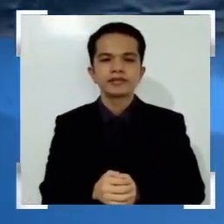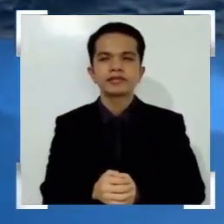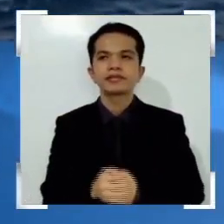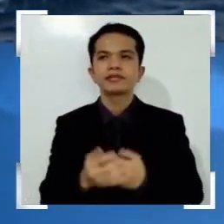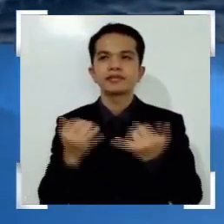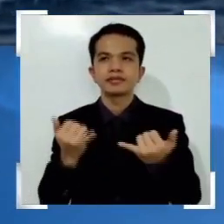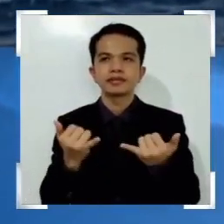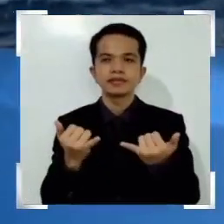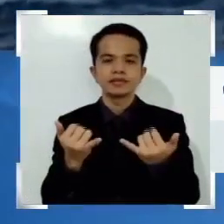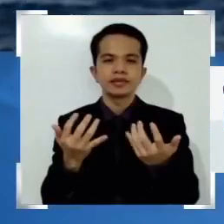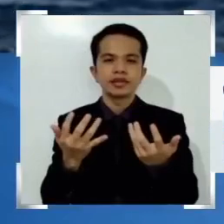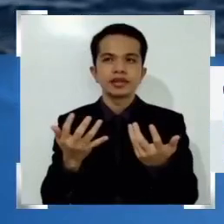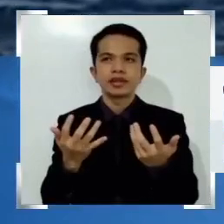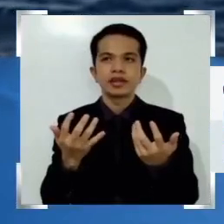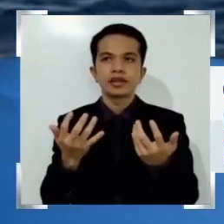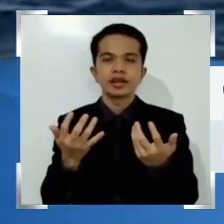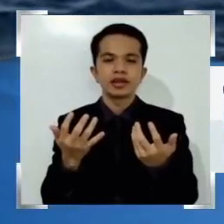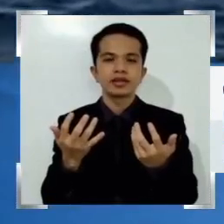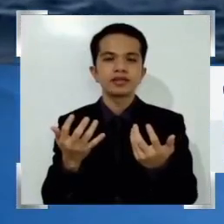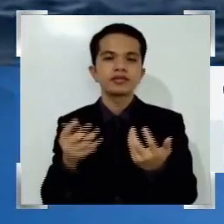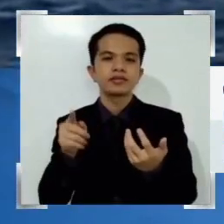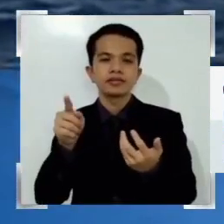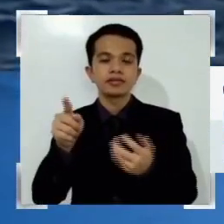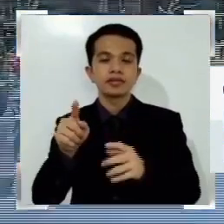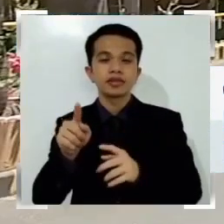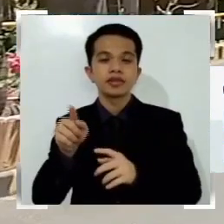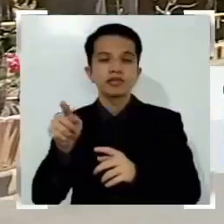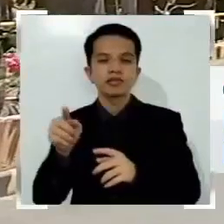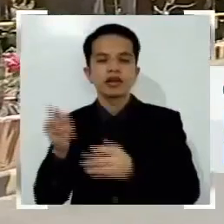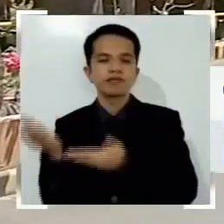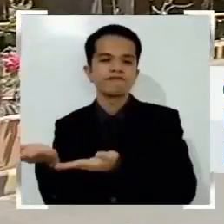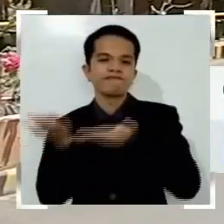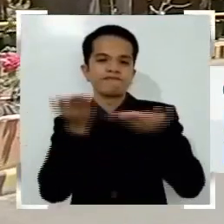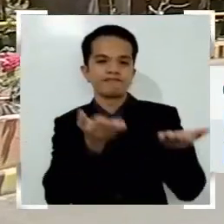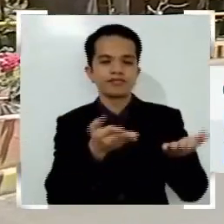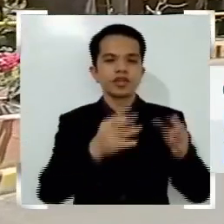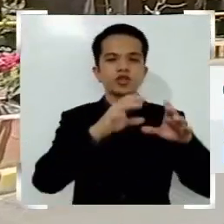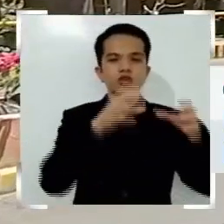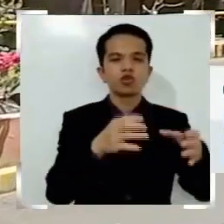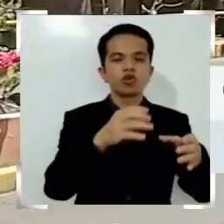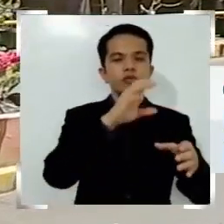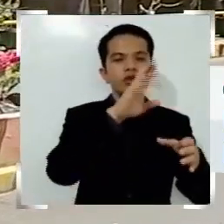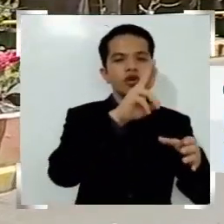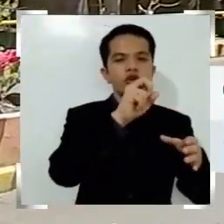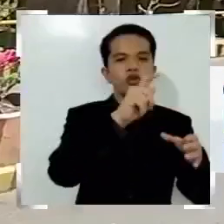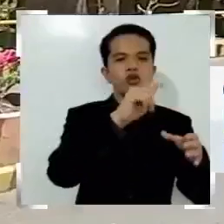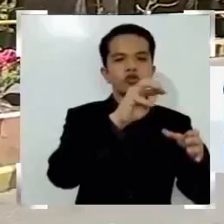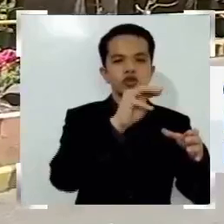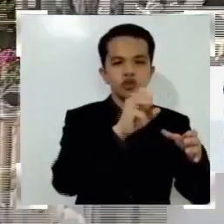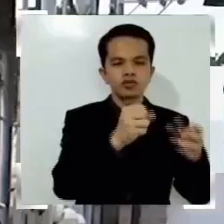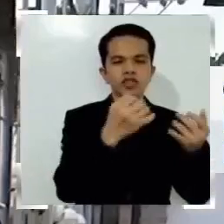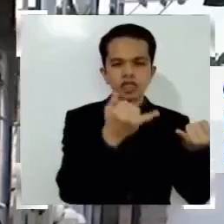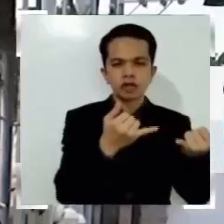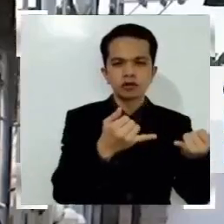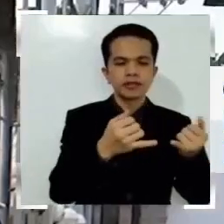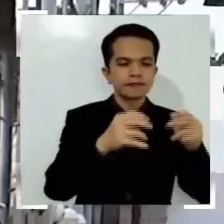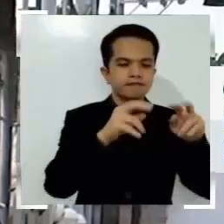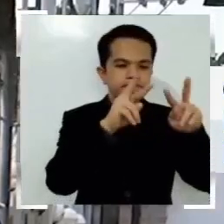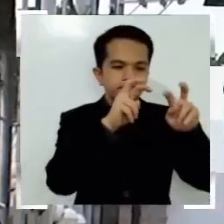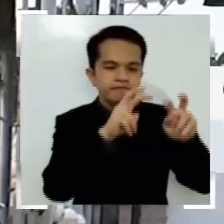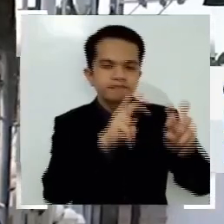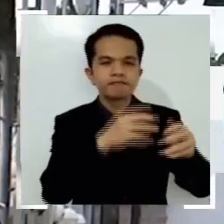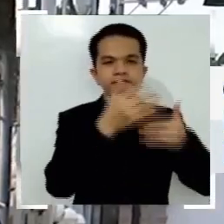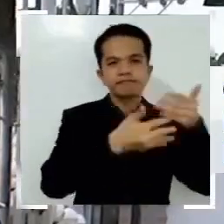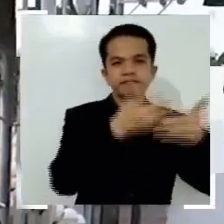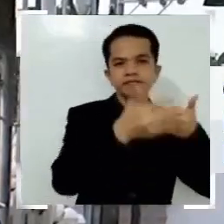tanker at ang 11 crew nito sa Bureau of Customs. Sabi ng Customs, sumailalim na sa inquest proceedings ang crew at nakadaong ang oil